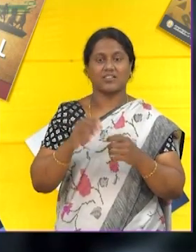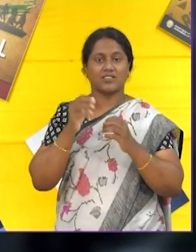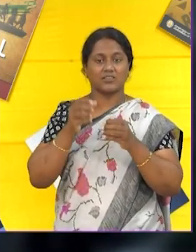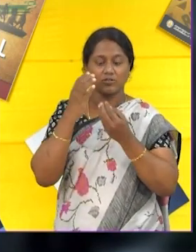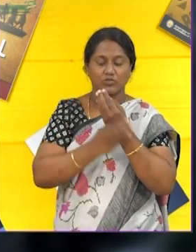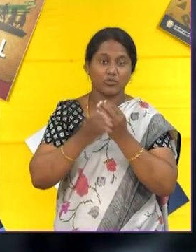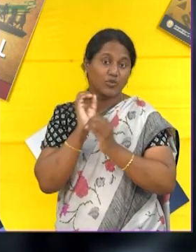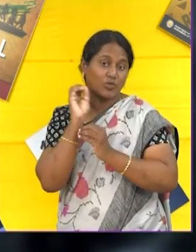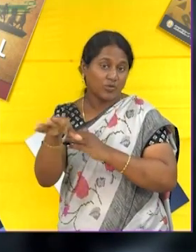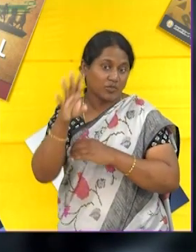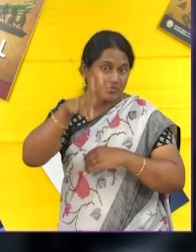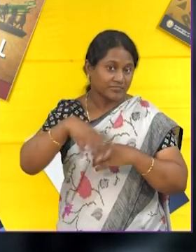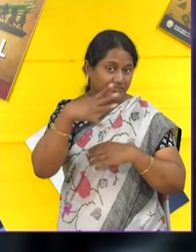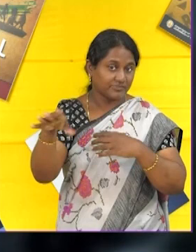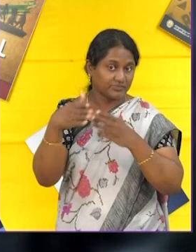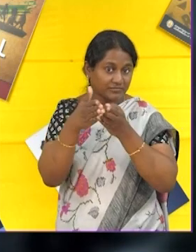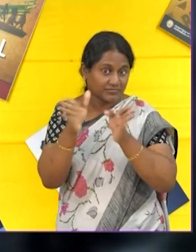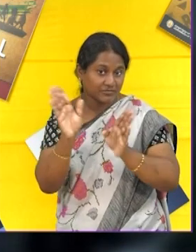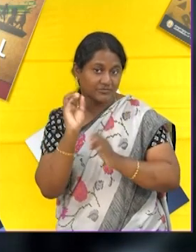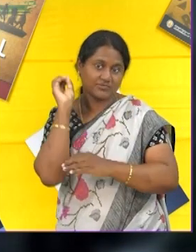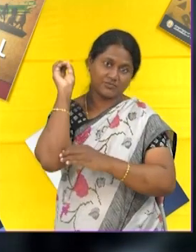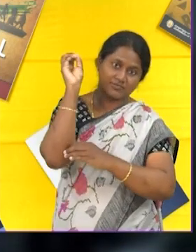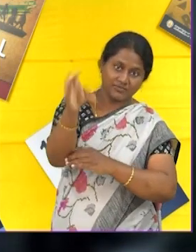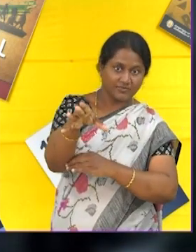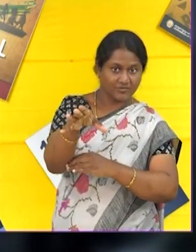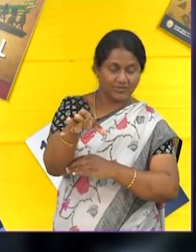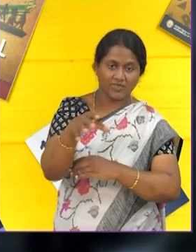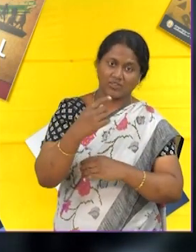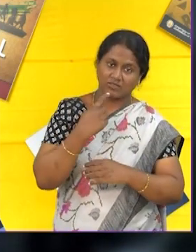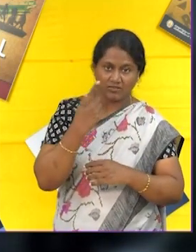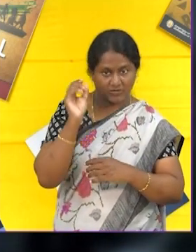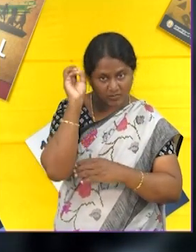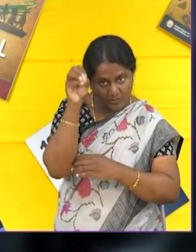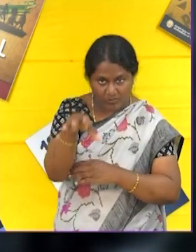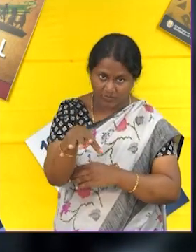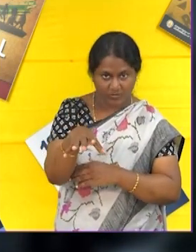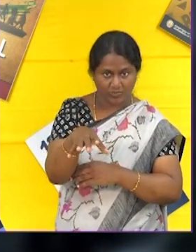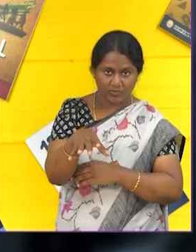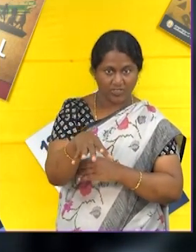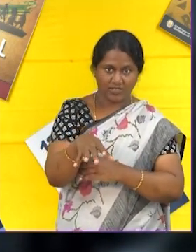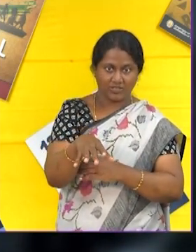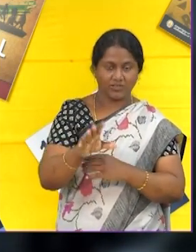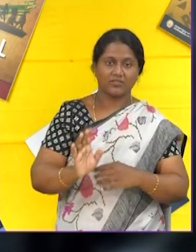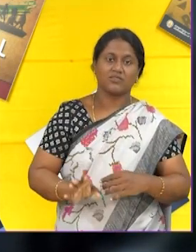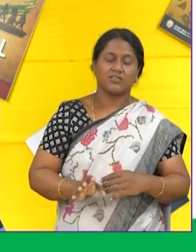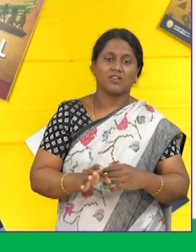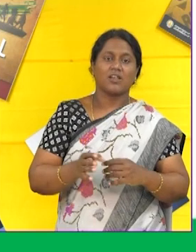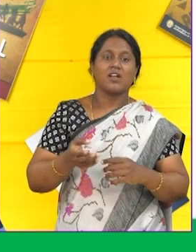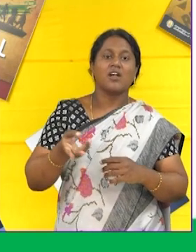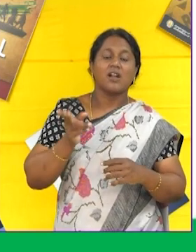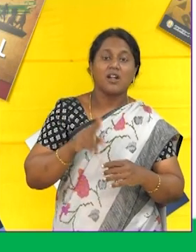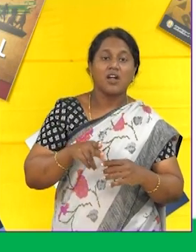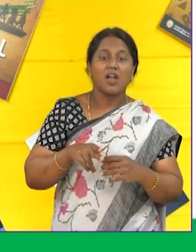என்ன பண்ணலான்னா நெய்பரை வில் இன்ஃபார்ம், நெய்பர்கிட்ட நம்ம மேட்டரை கன்வே பண்ணுவோம் அப்படின்னு யோசித்து ஒரு ஷூ எடுத்து வீசிட்டாங்க.